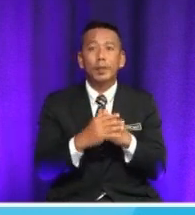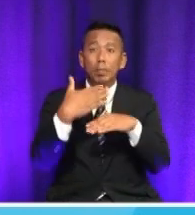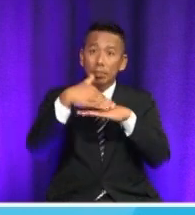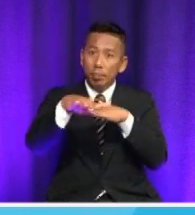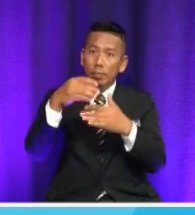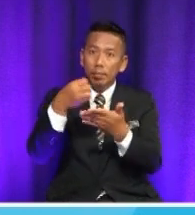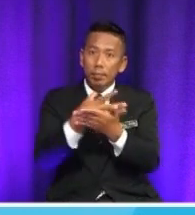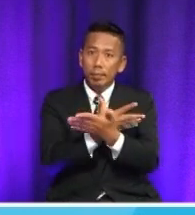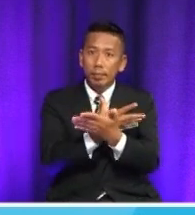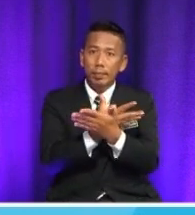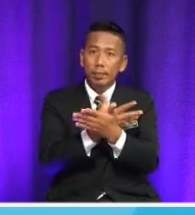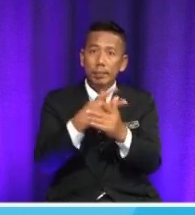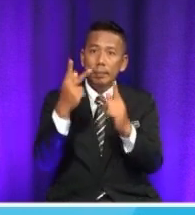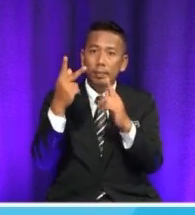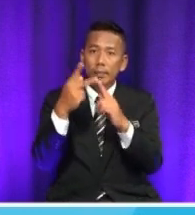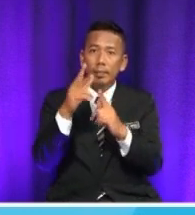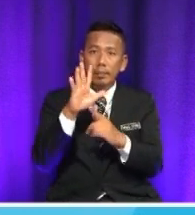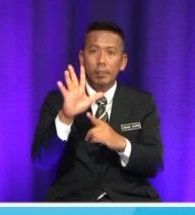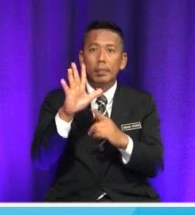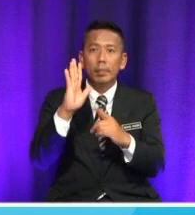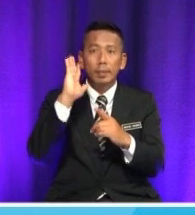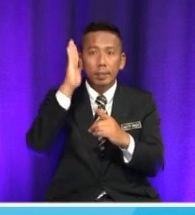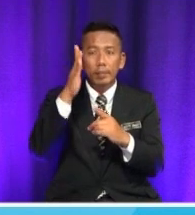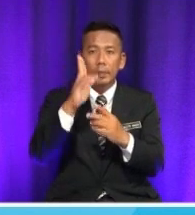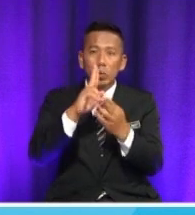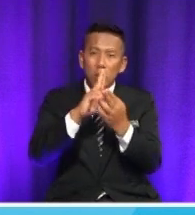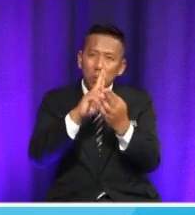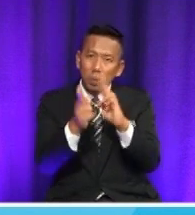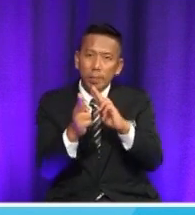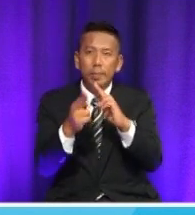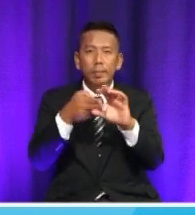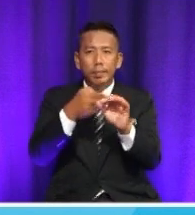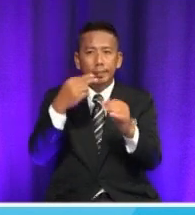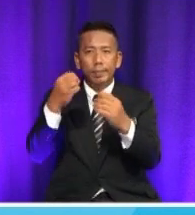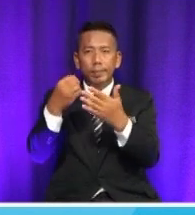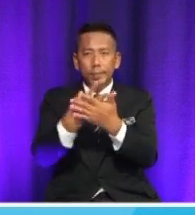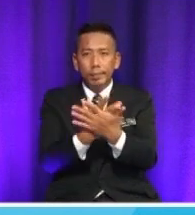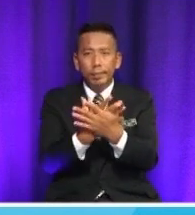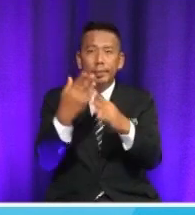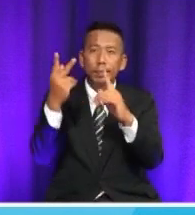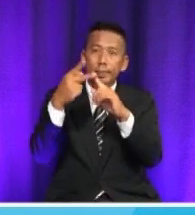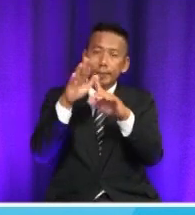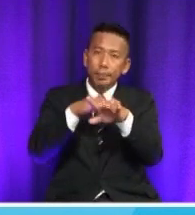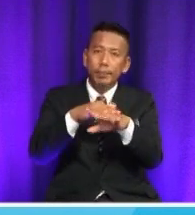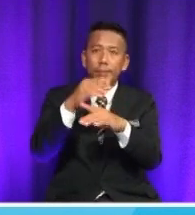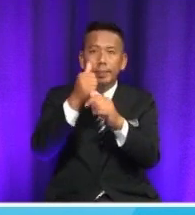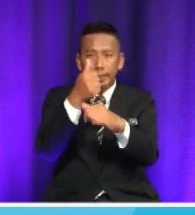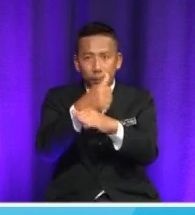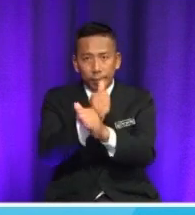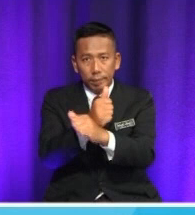kemudian yang kelima itu kita akan laraskan hasil cetakan itu pada akrilik tadi